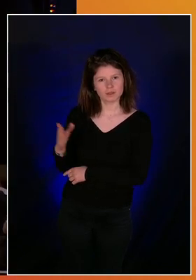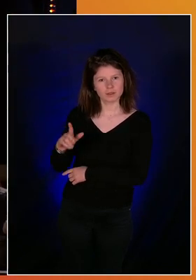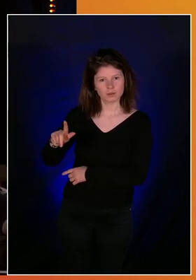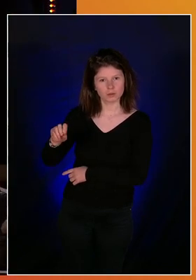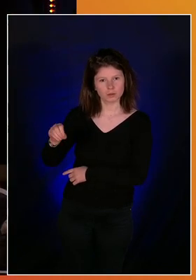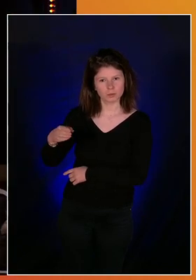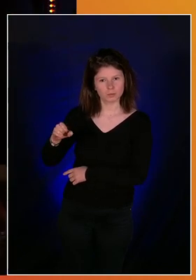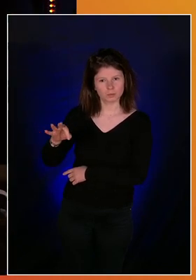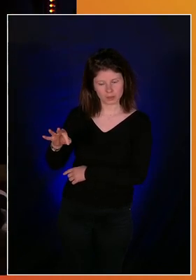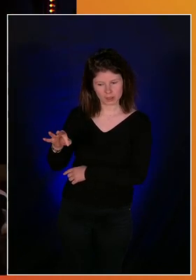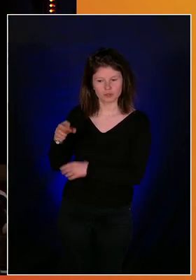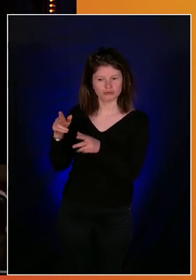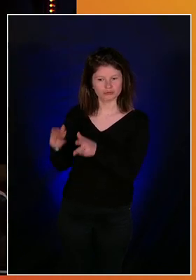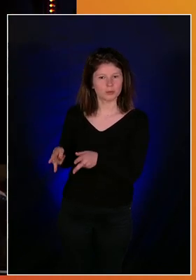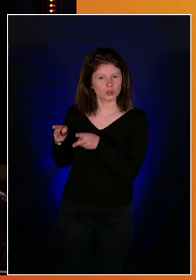tu es quoi ? Cheminot.